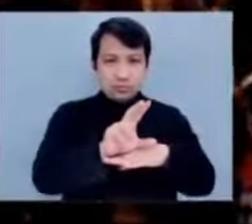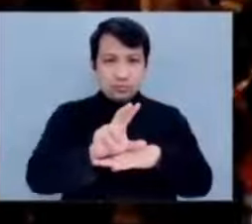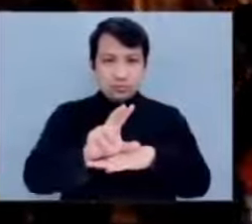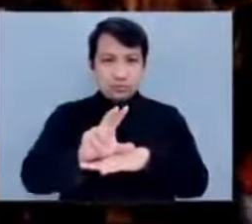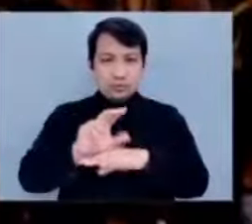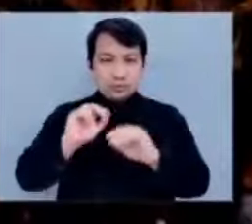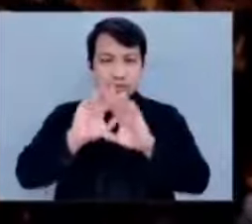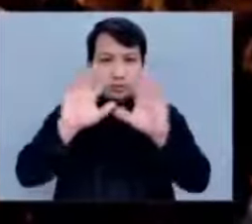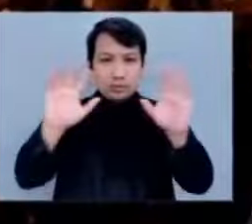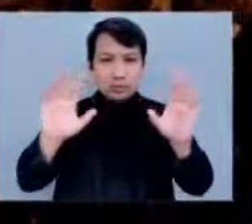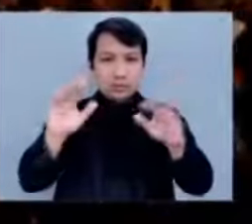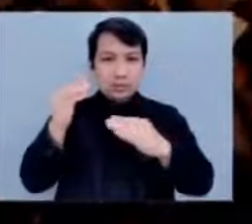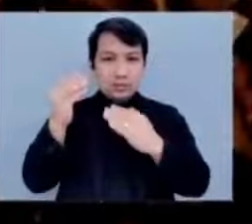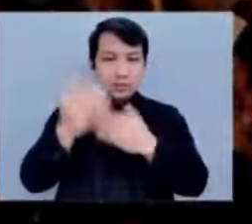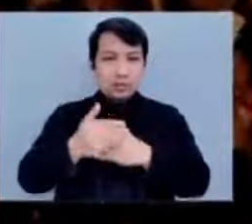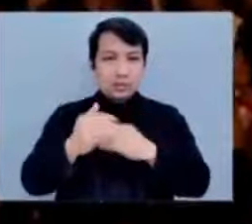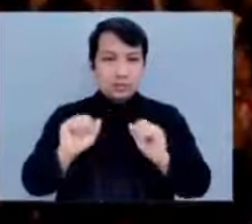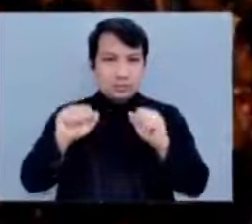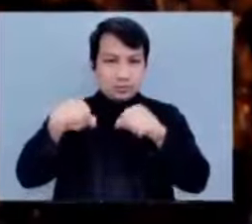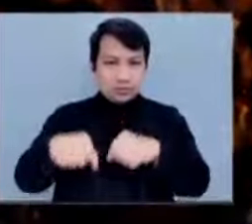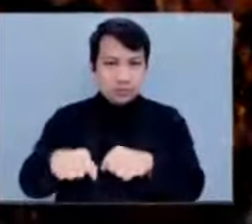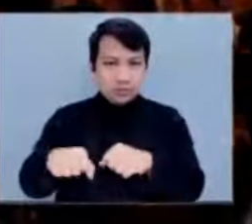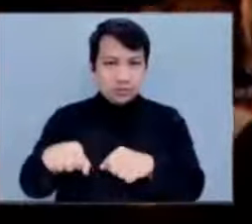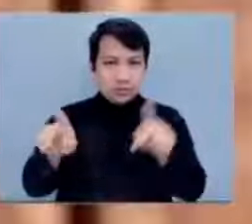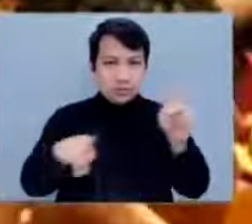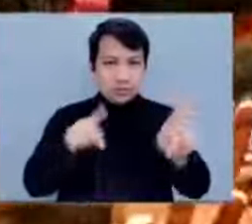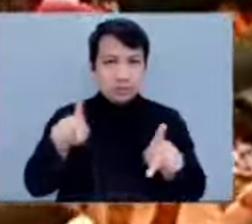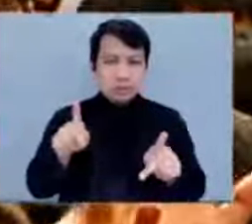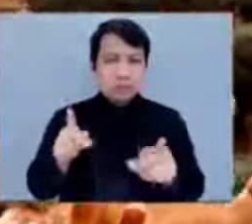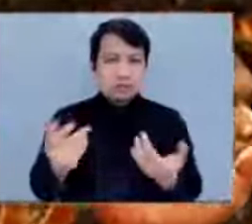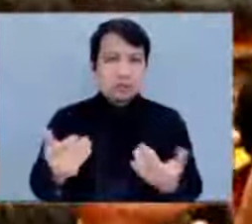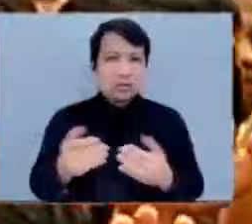sa gitna ng dagat ng mga deboto.